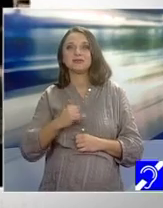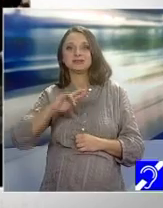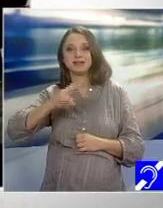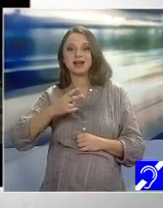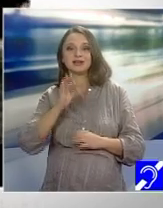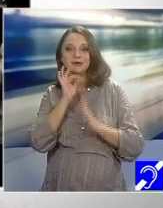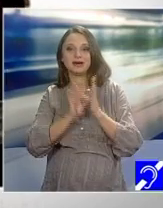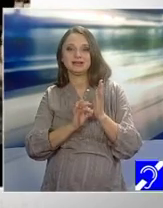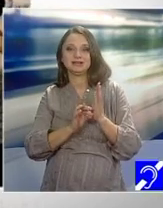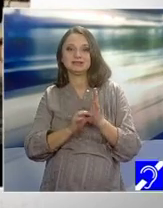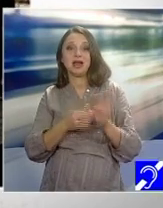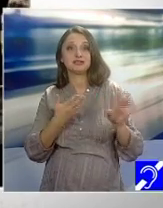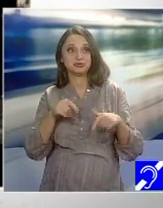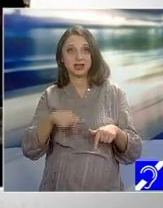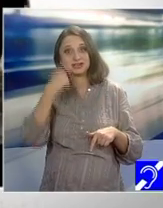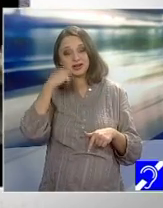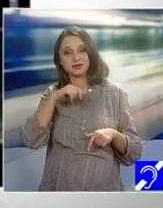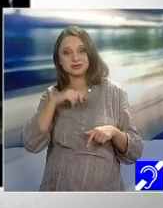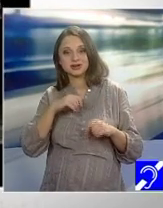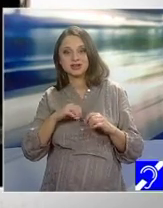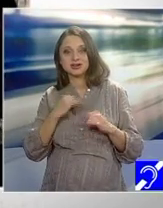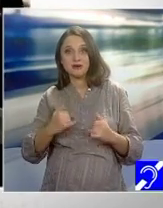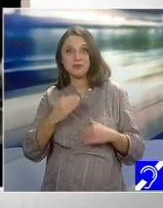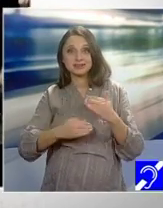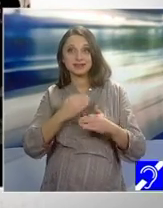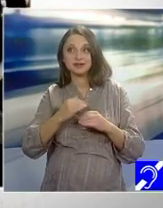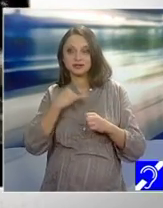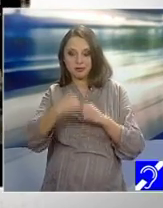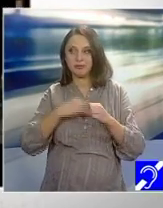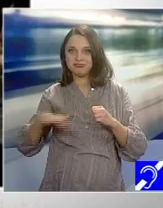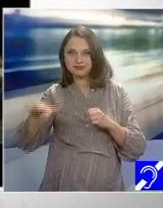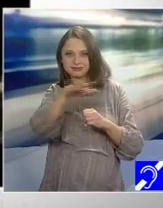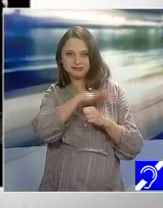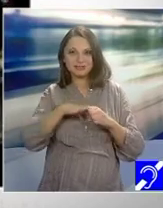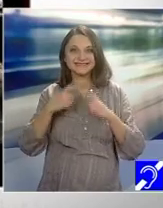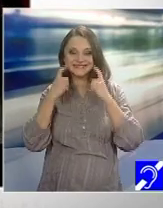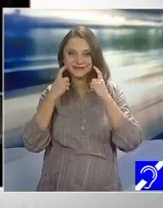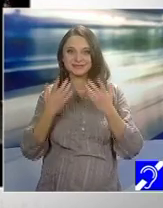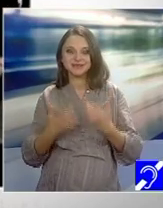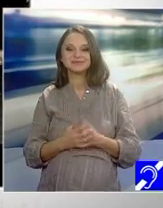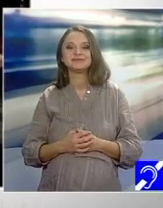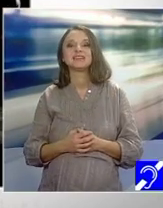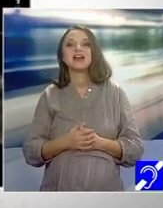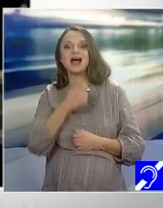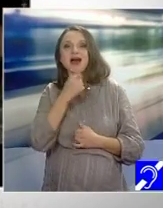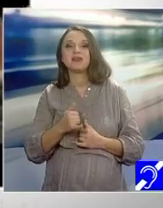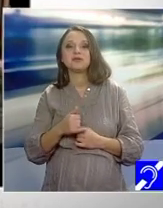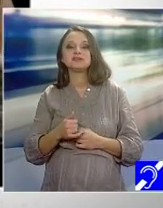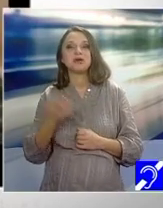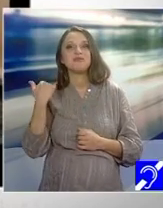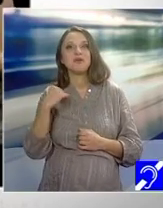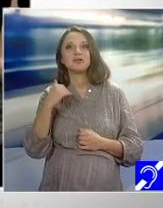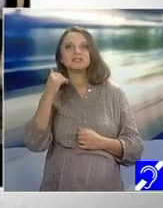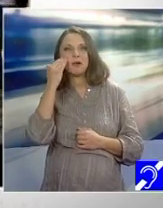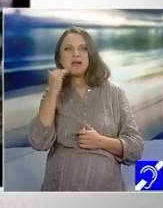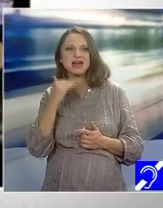voi? Da, pornită de aici, din Cluj. Și care acum se desfășoară la nivel mondial. Exact. Anul ăsta am avut și în Statele Unite, și în